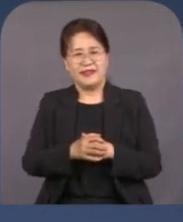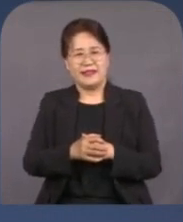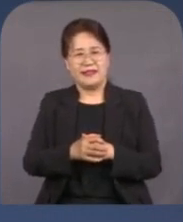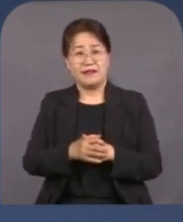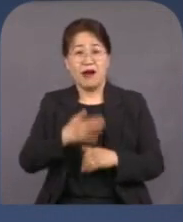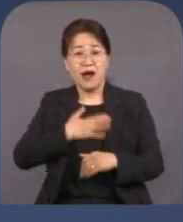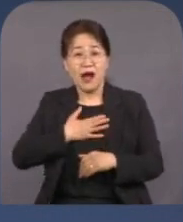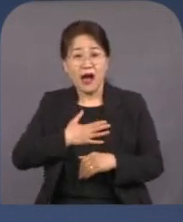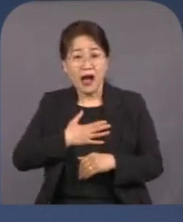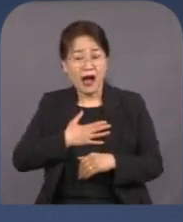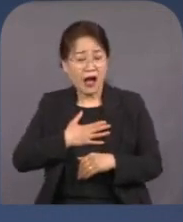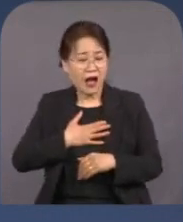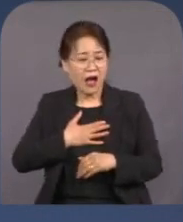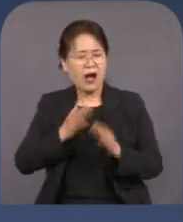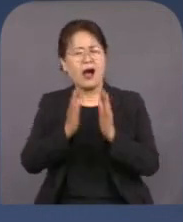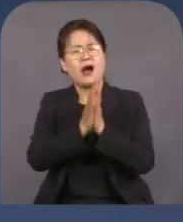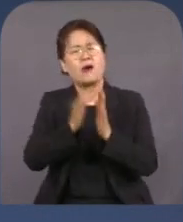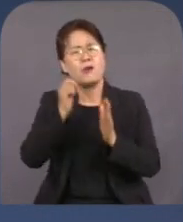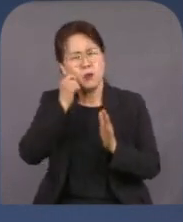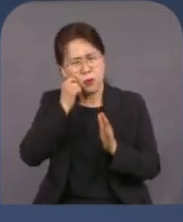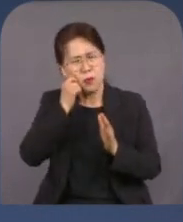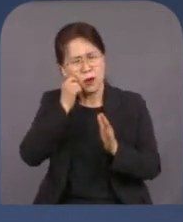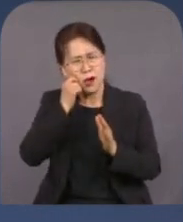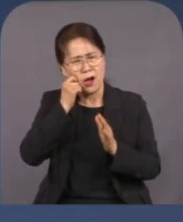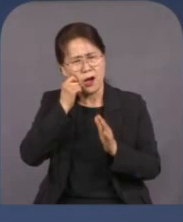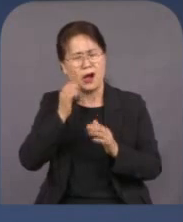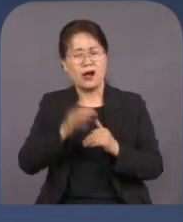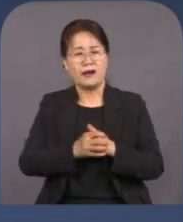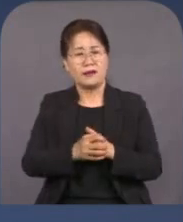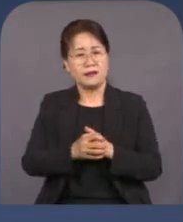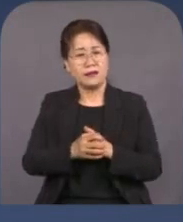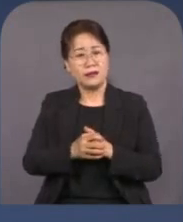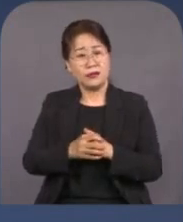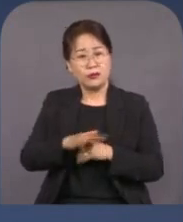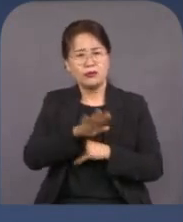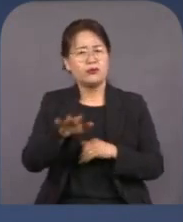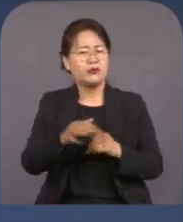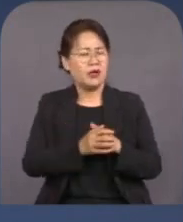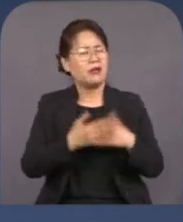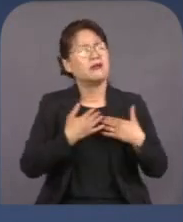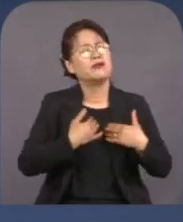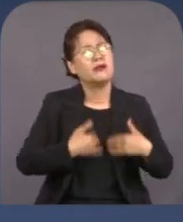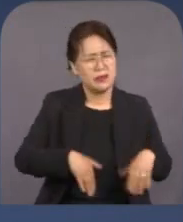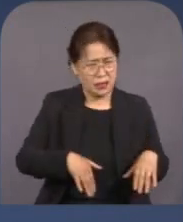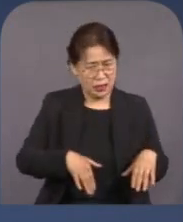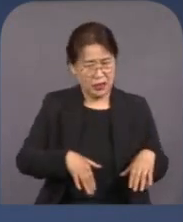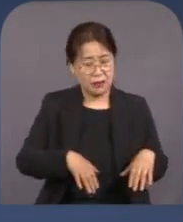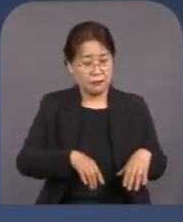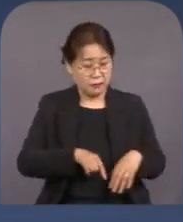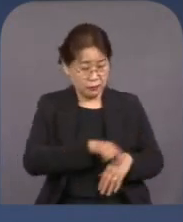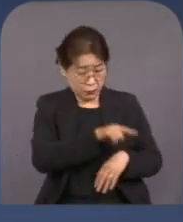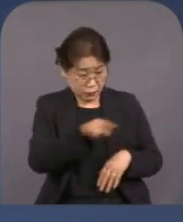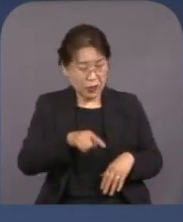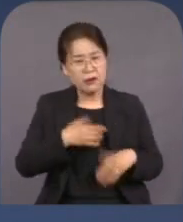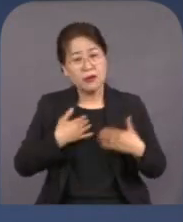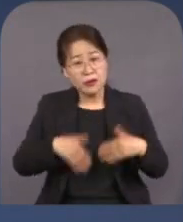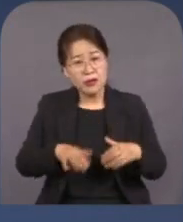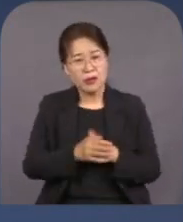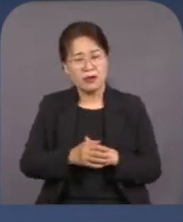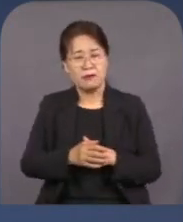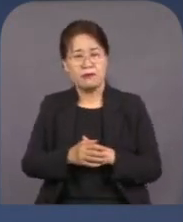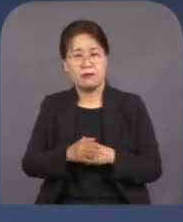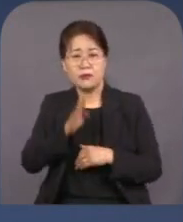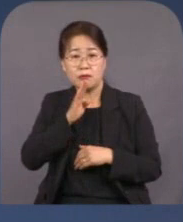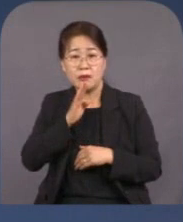알면서도 안 되는게 바로 기도라는 거예요 이게 우리의 기도에 대한 연약함이에요 사실요